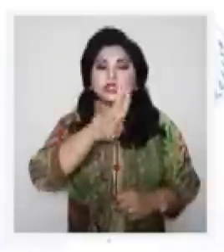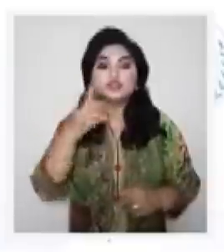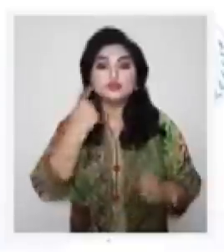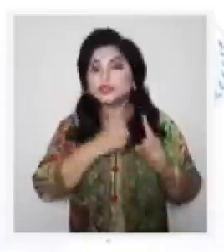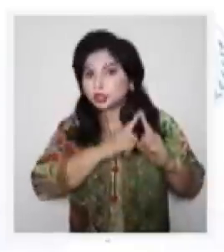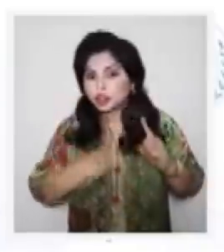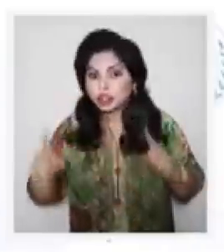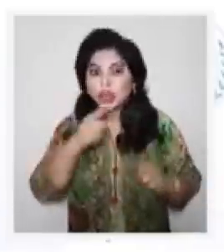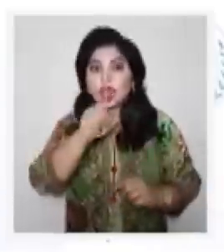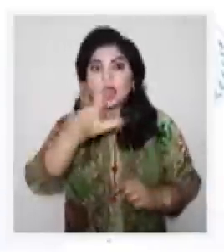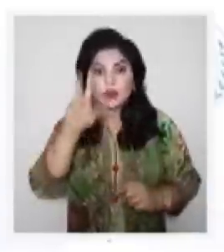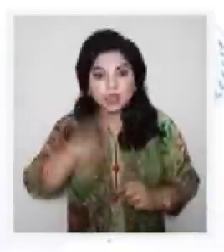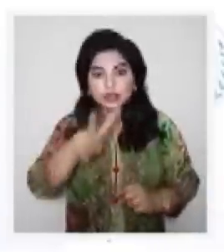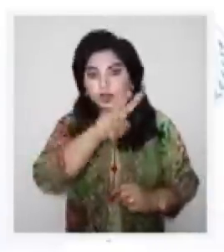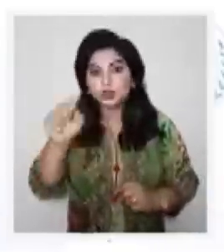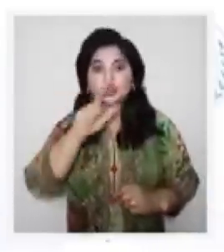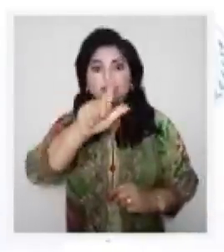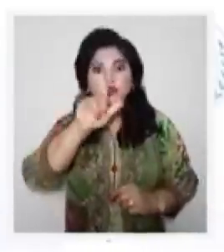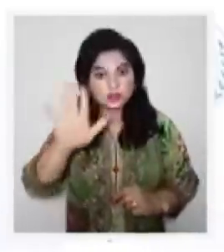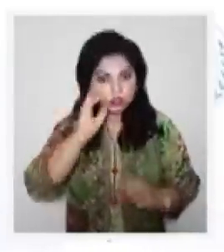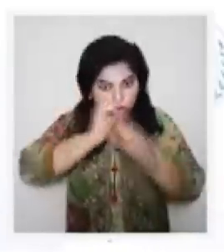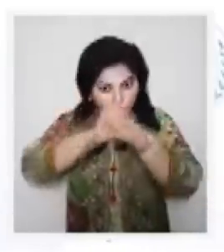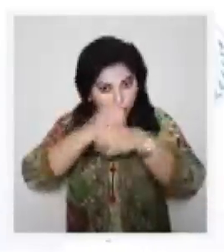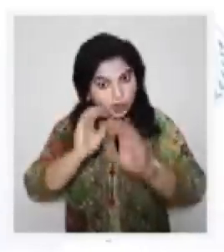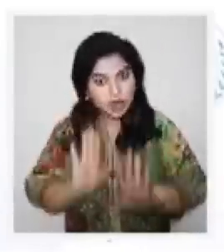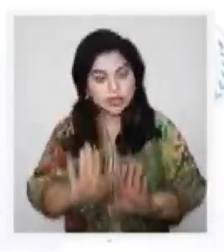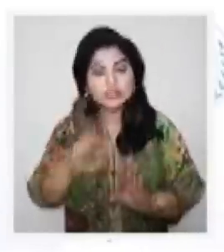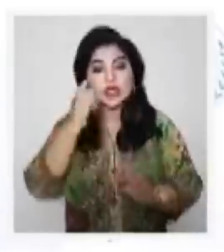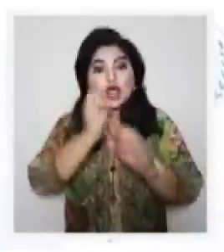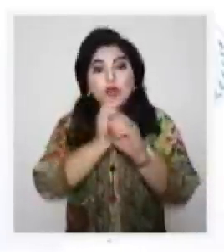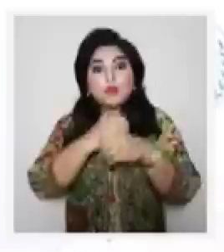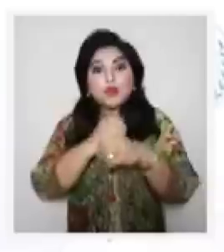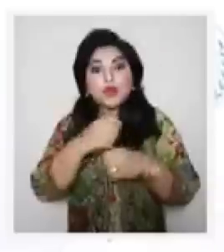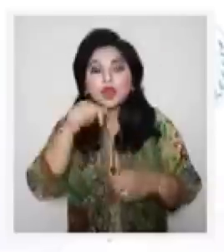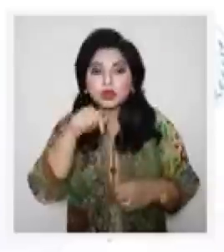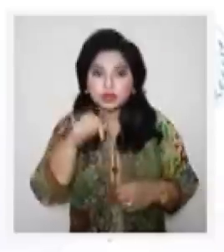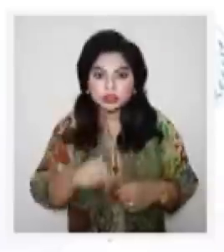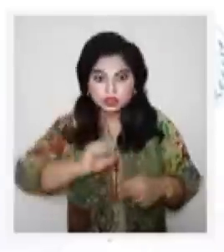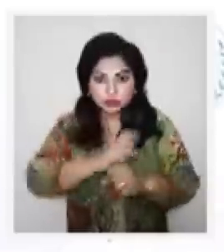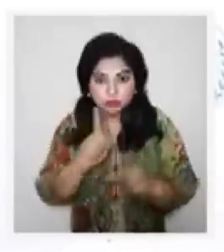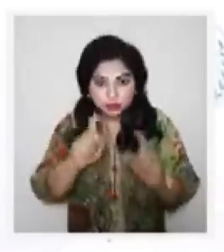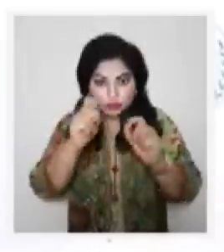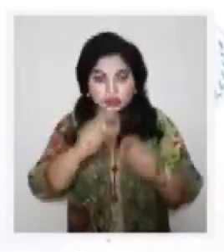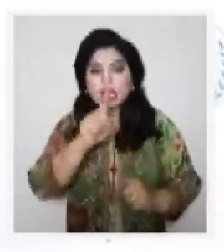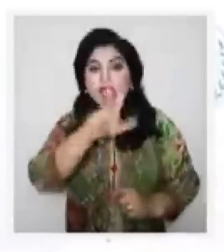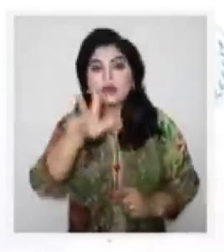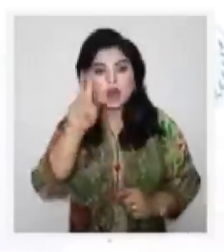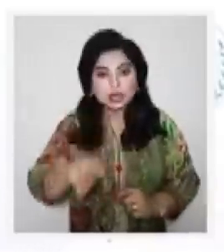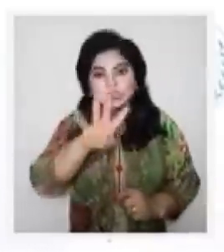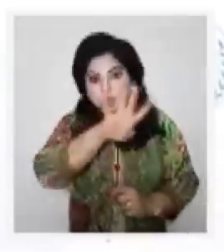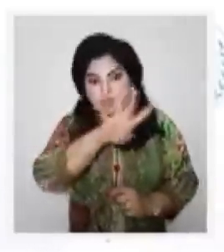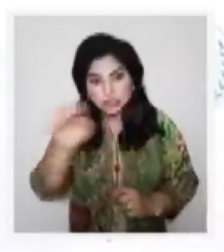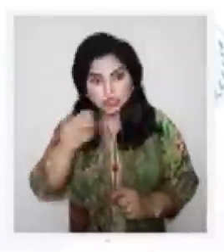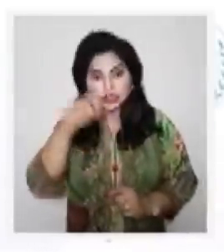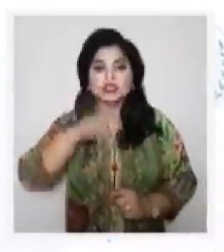শিশুটি পরীক্ষাগারের নমুনা সংগ্রহ এবং পরীক্ষা হয়েছে। 24 ঘন্টায় নমুনা সংগ্রহ হয়েছে 18,275টি